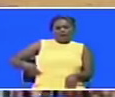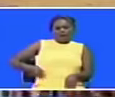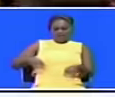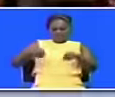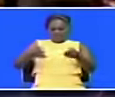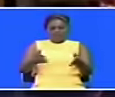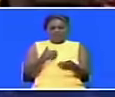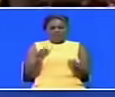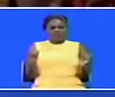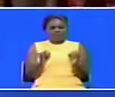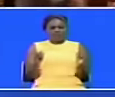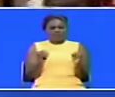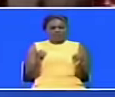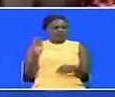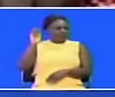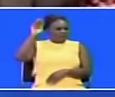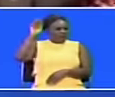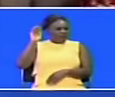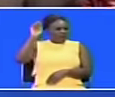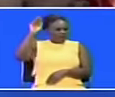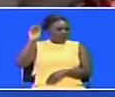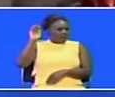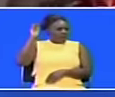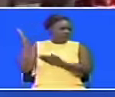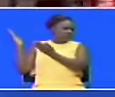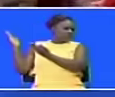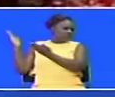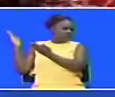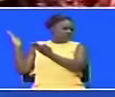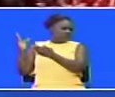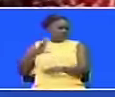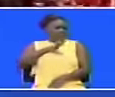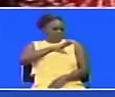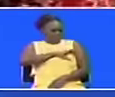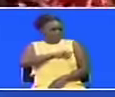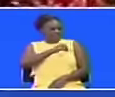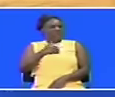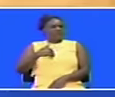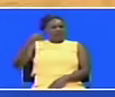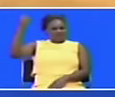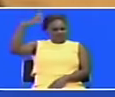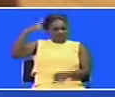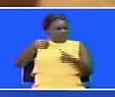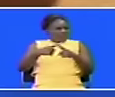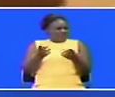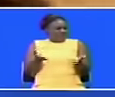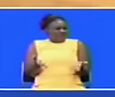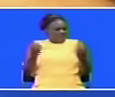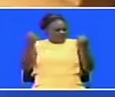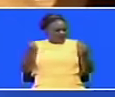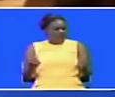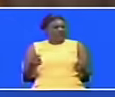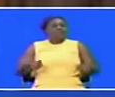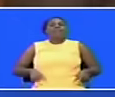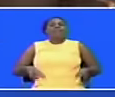nyasi. Ingawa ngamia anatambulika kwa kuwa na uwezo wa kuyahimili makali ya ukame na kiangazi, hali imekuwa ngumu kwao,